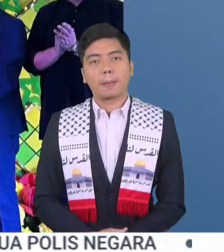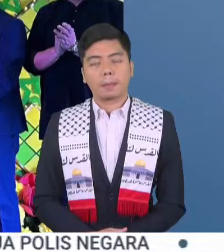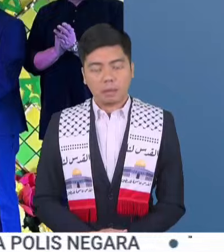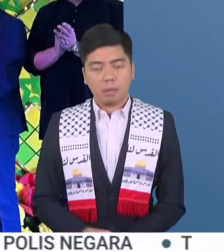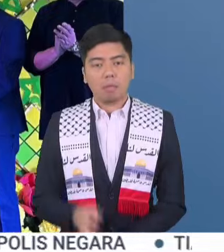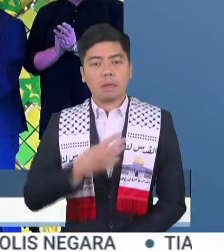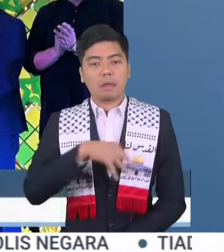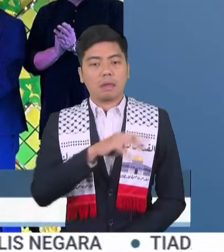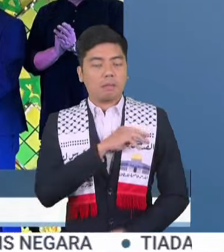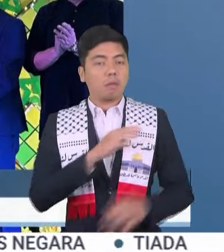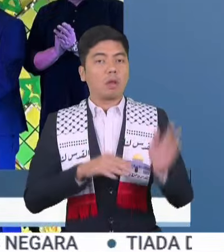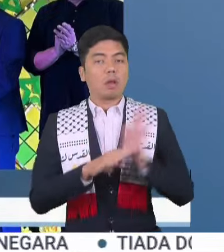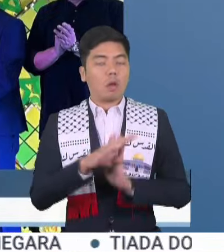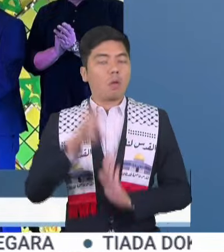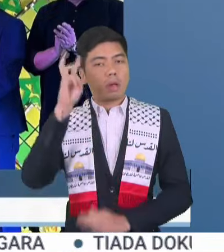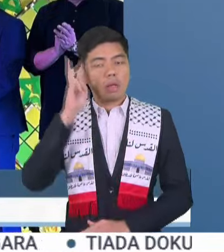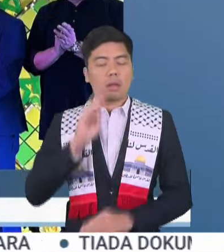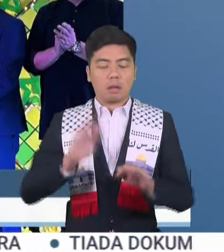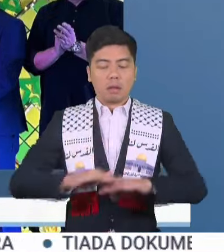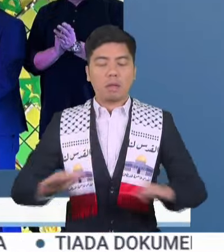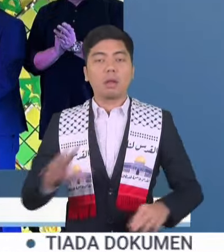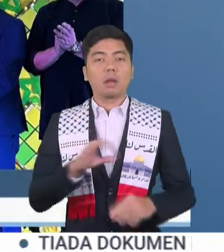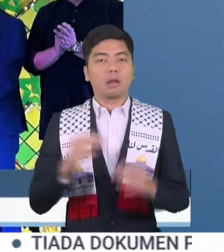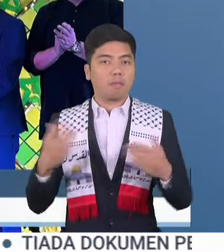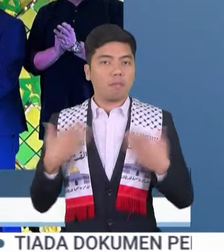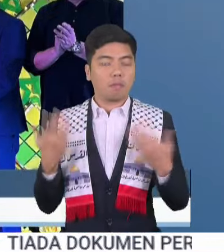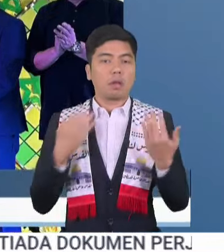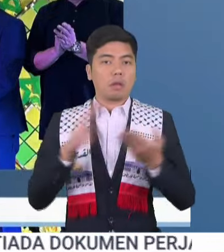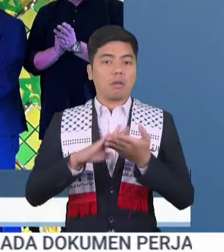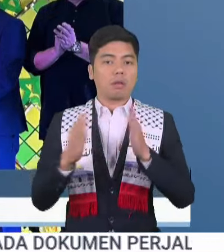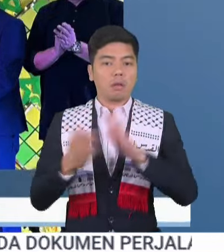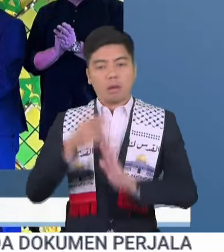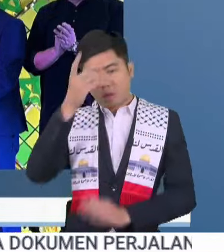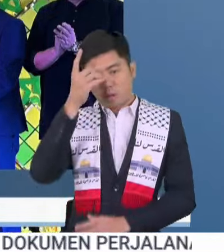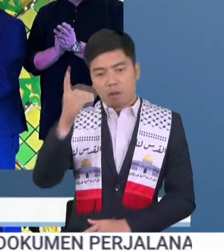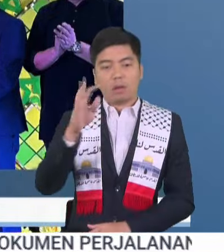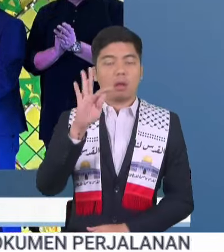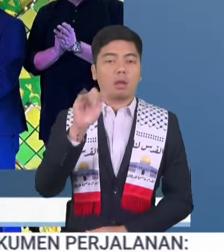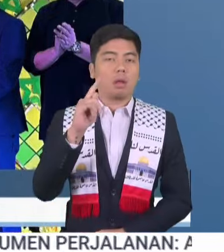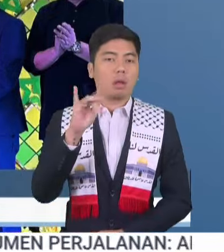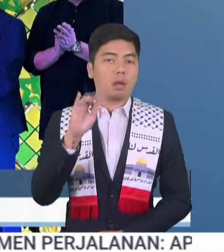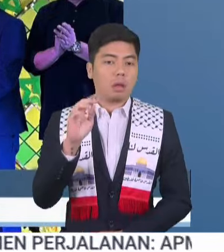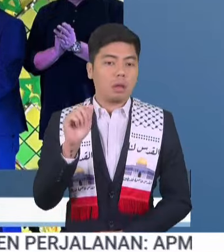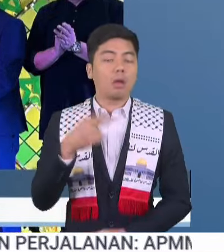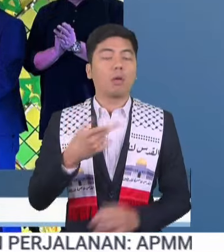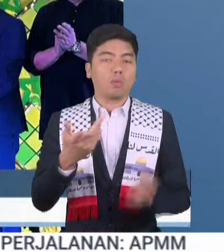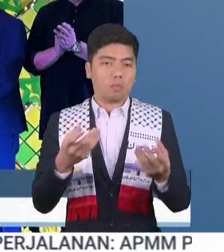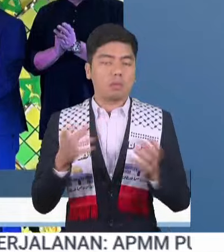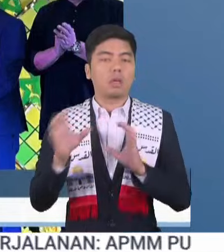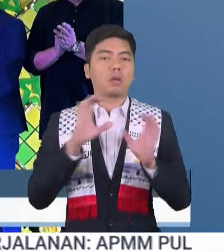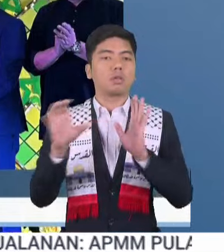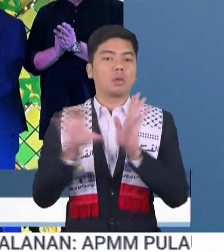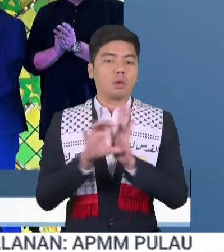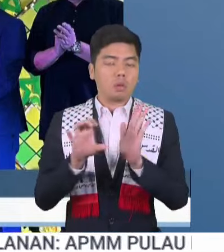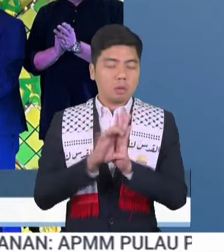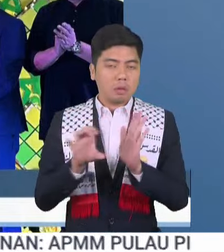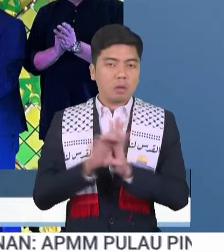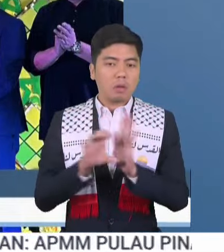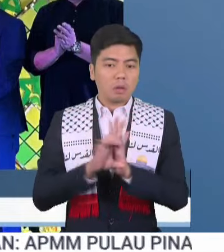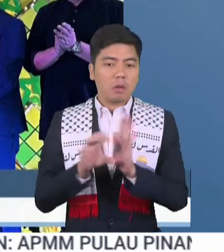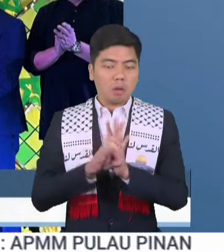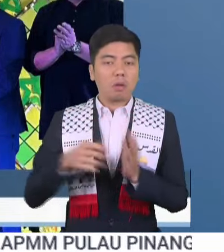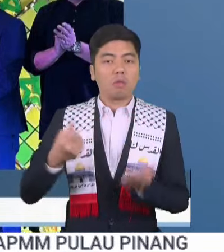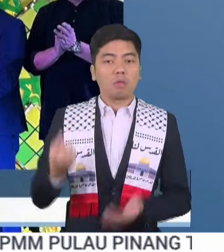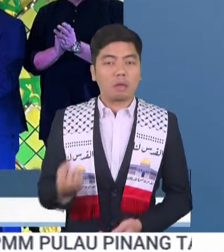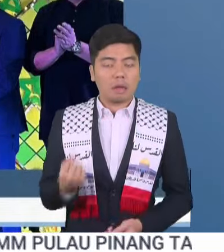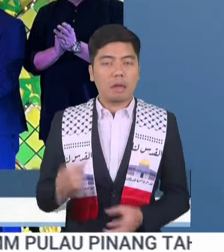Menteri Pembangunan Wanita, Kanak-kanak dan Kesejahteraan Komuniti, Datuk Seri Fatimah Abdullah mengambil contoh usaha murni sebuah pusat beli